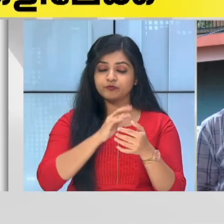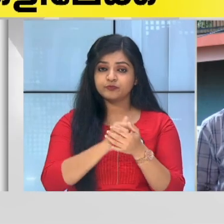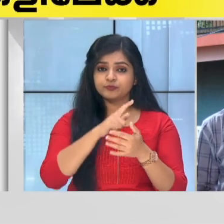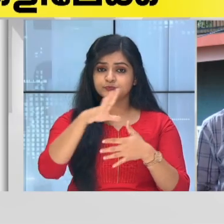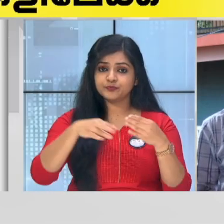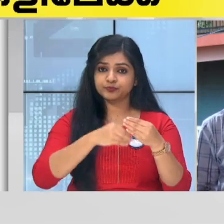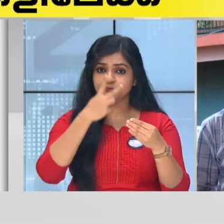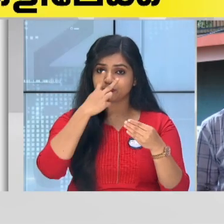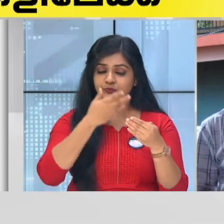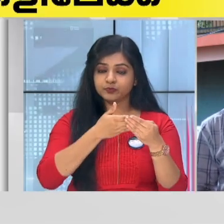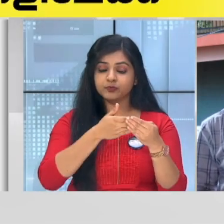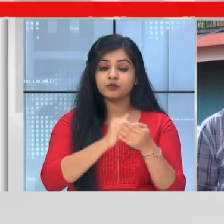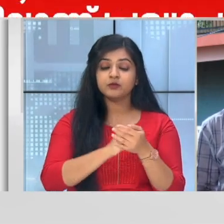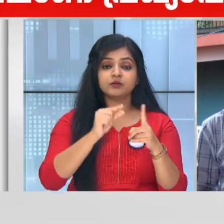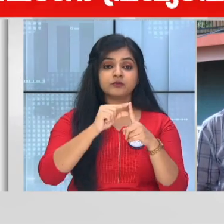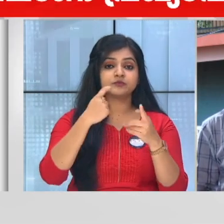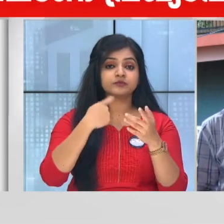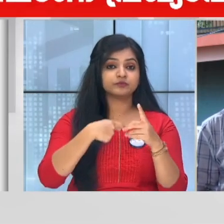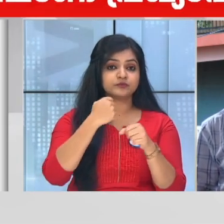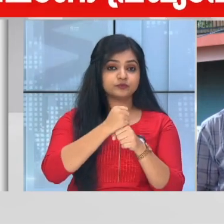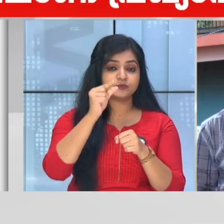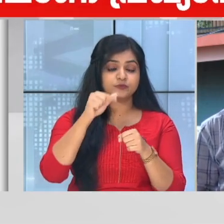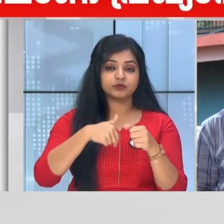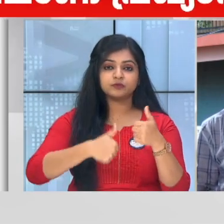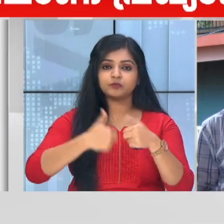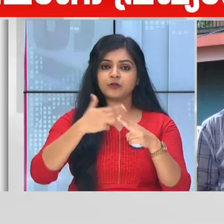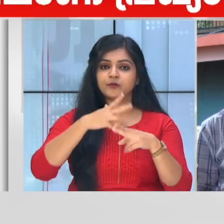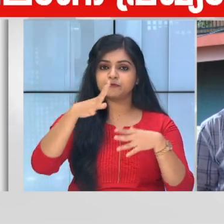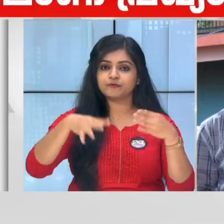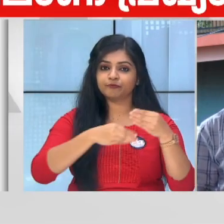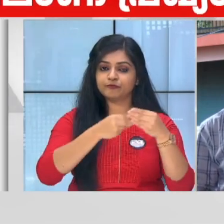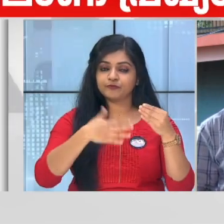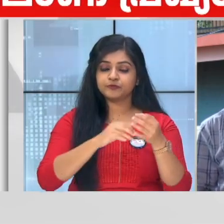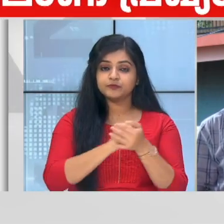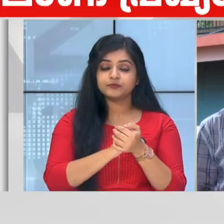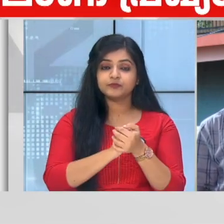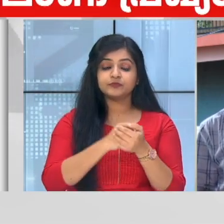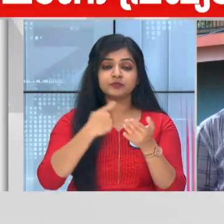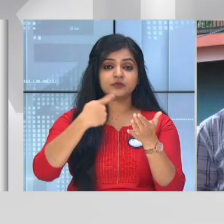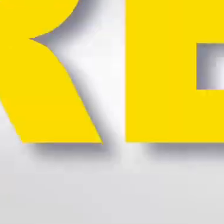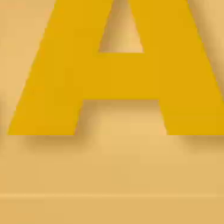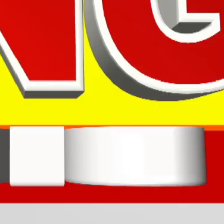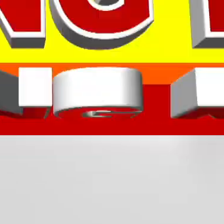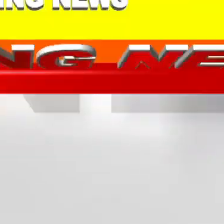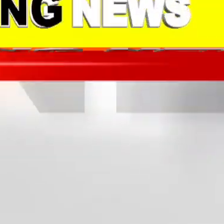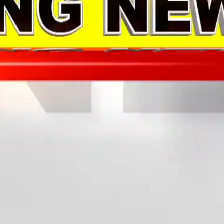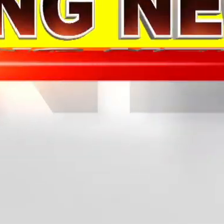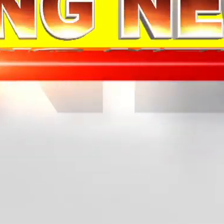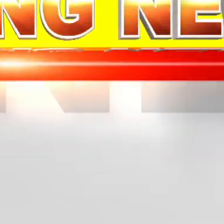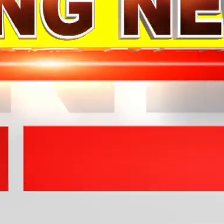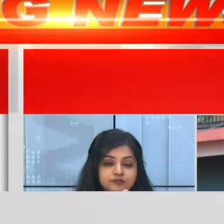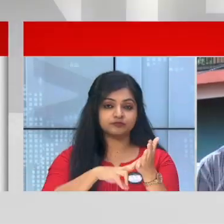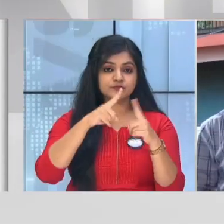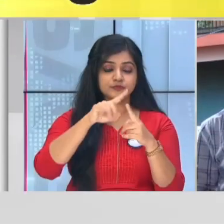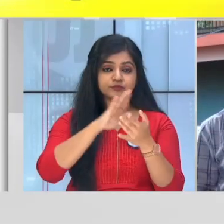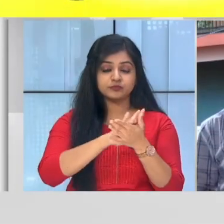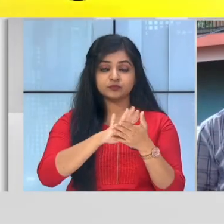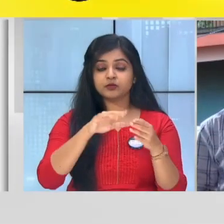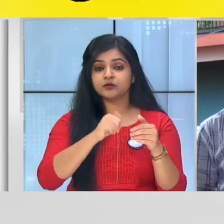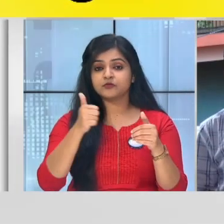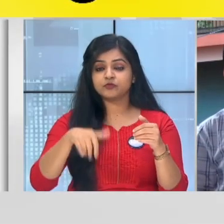ഇപ്പോൾ പ്രഹ്ലാദ് ഗുഞ്ചലിനെ ഇപ്പോൾ സ്ഥാനാർത്ഥിയെ പ്രഖ്യാപിച്ചിരിക്കുന്നത്. മാത്രമല്ല, രാജ്സമന്ദ് കൂടാതെ അജ്മീർ, ബിൽവാഡ എന്നീ